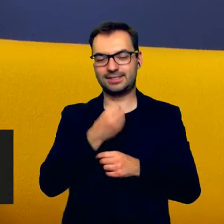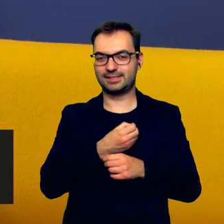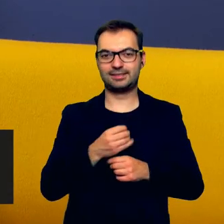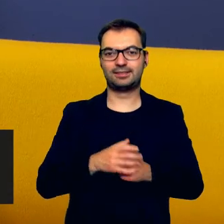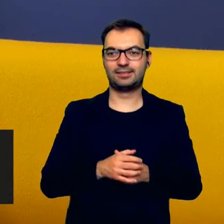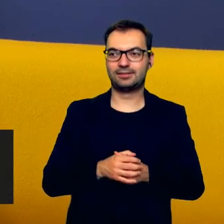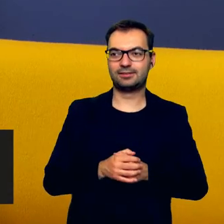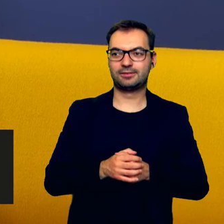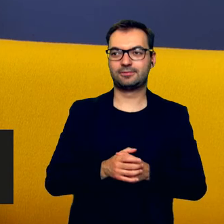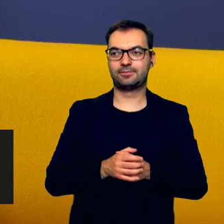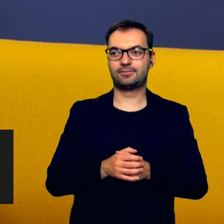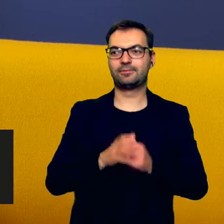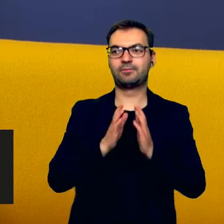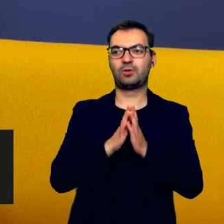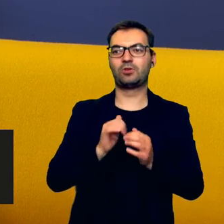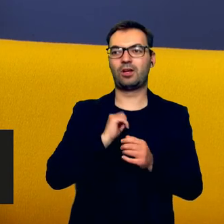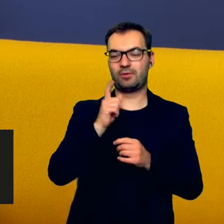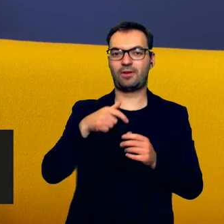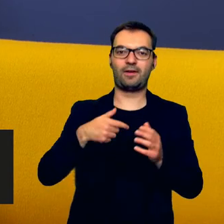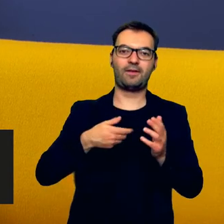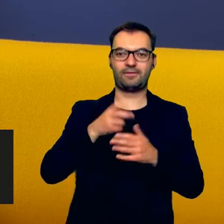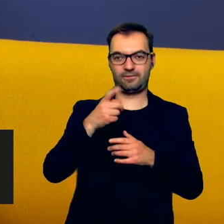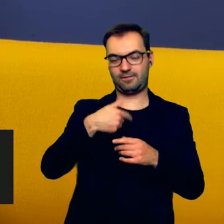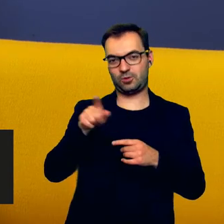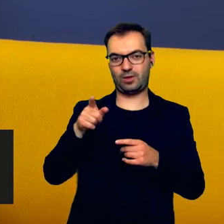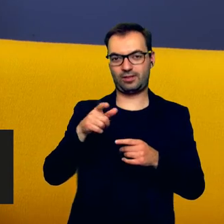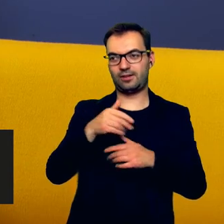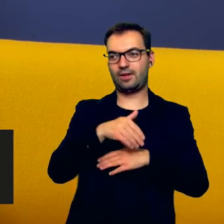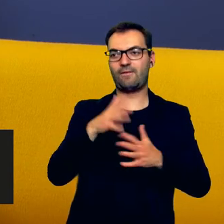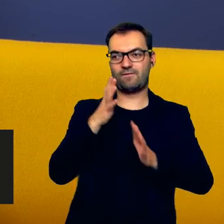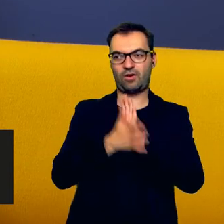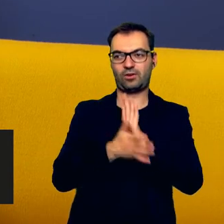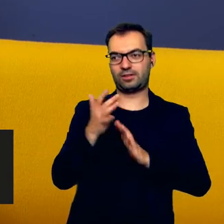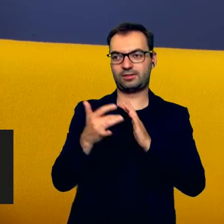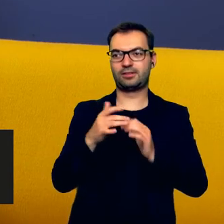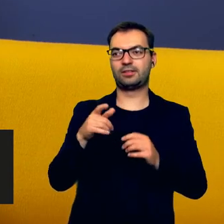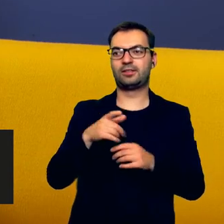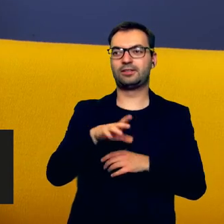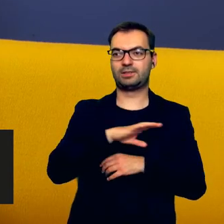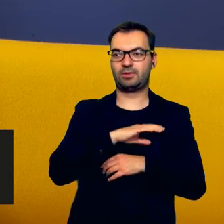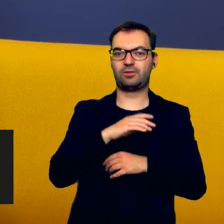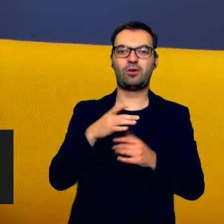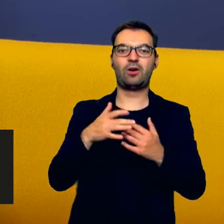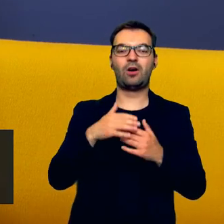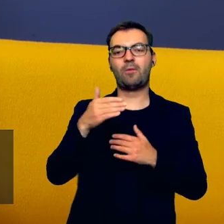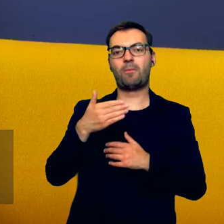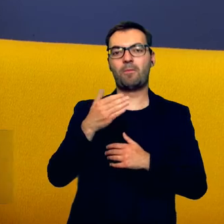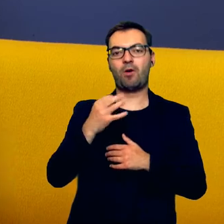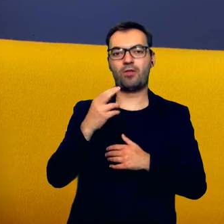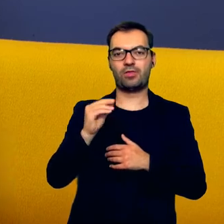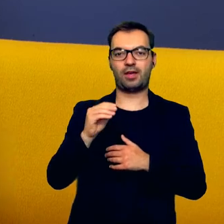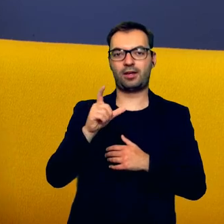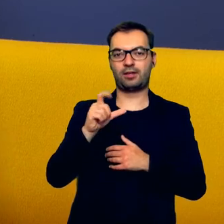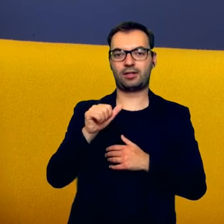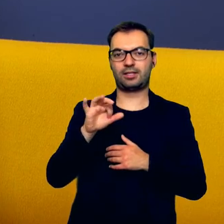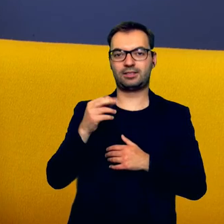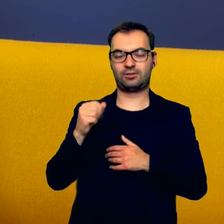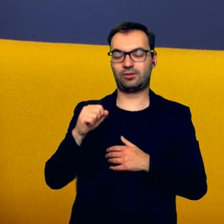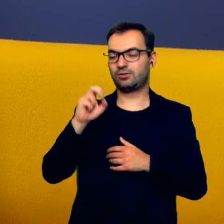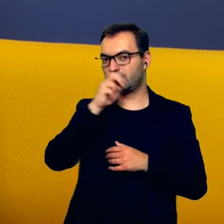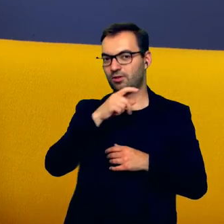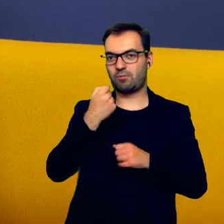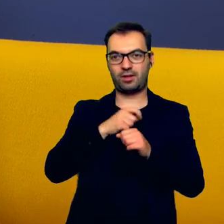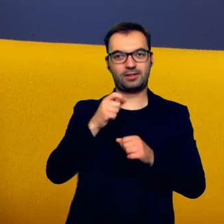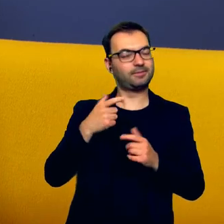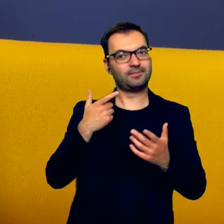zawistników. Prosił, żeby go wysłano na front, trafił i zginął pod Monte Cassino. Wielka, ciekawa postać,